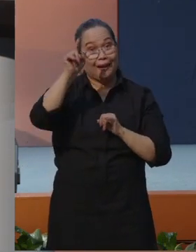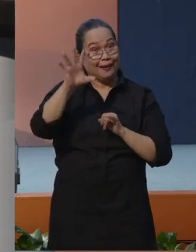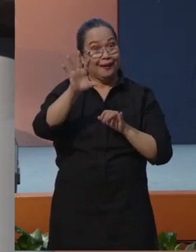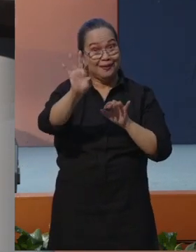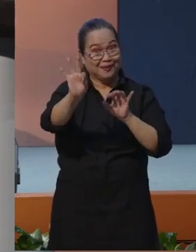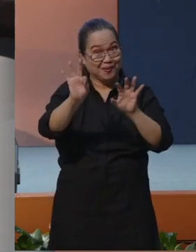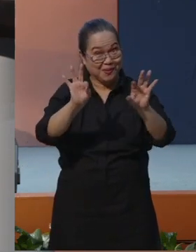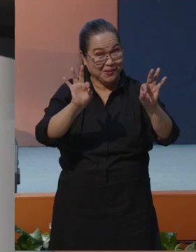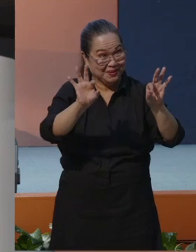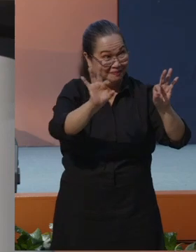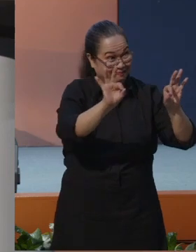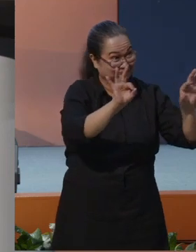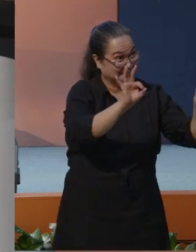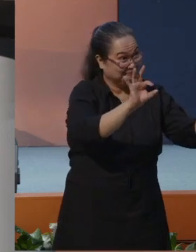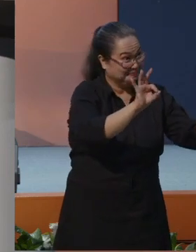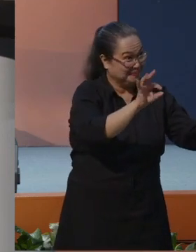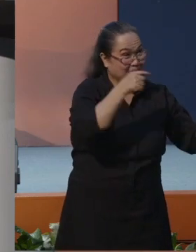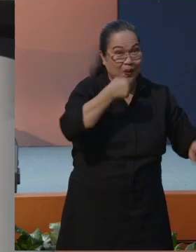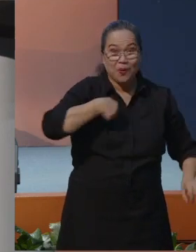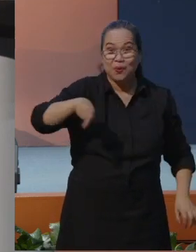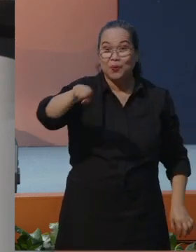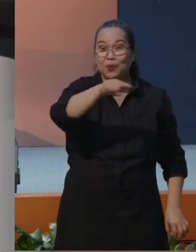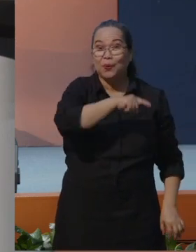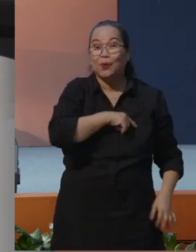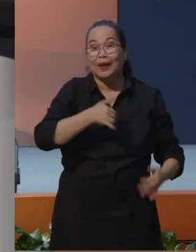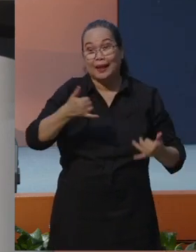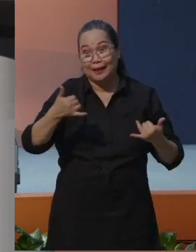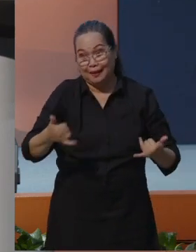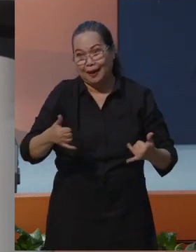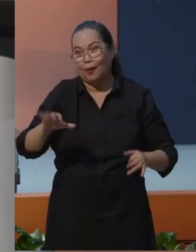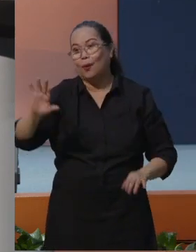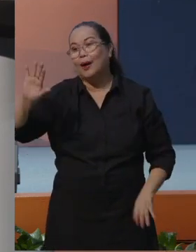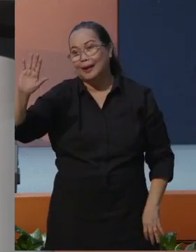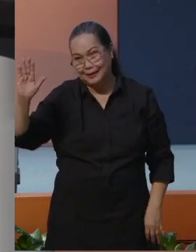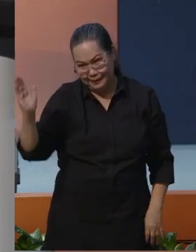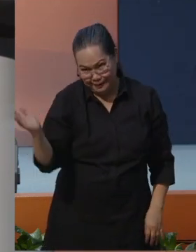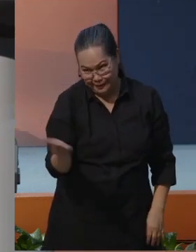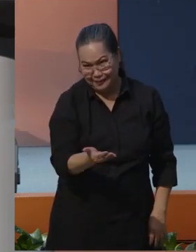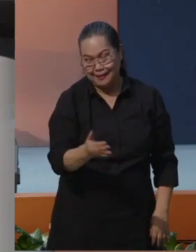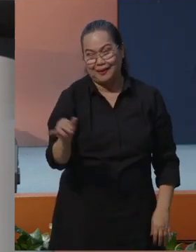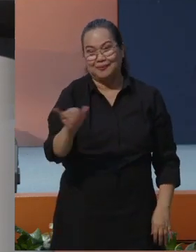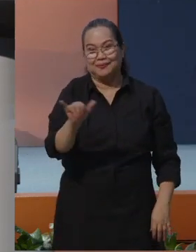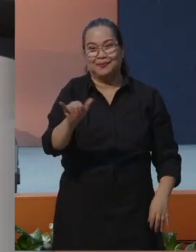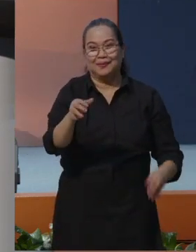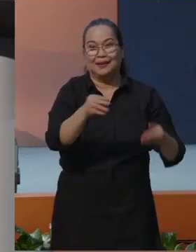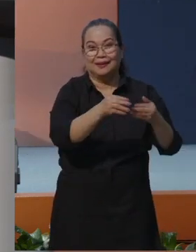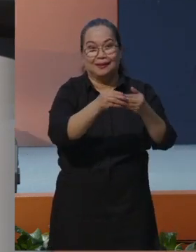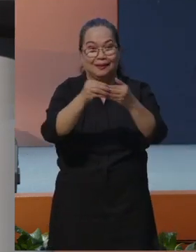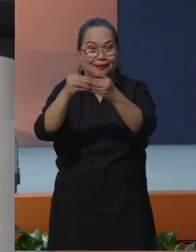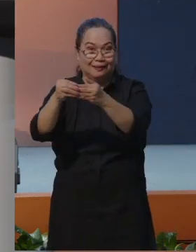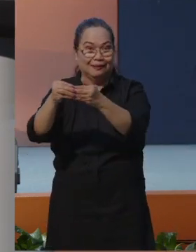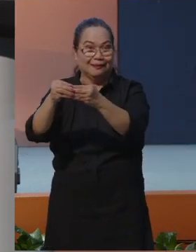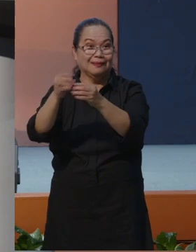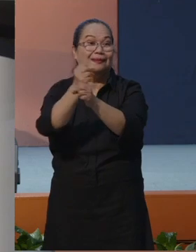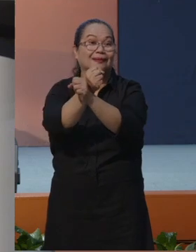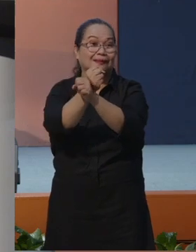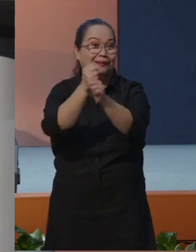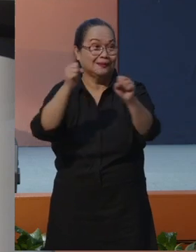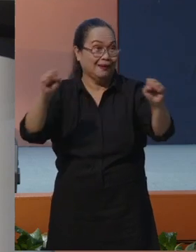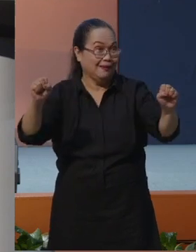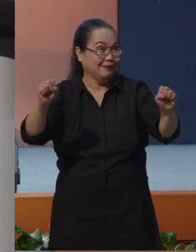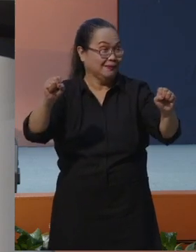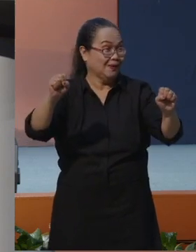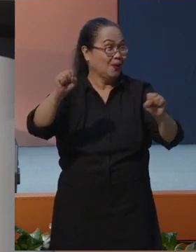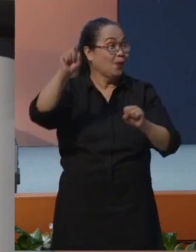Diyos, tayo ngayon ay napapailalim sa pamumuno at pagliligtas